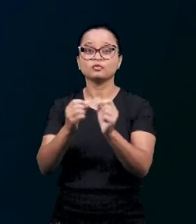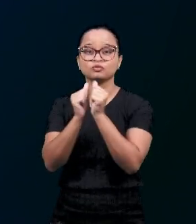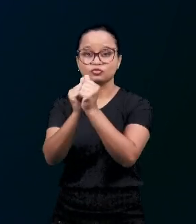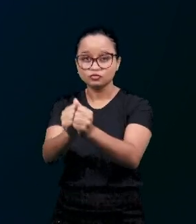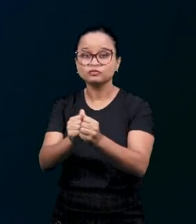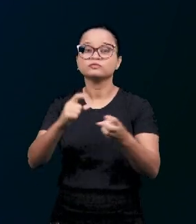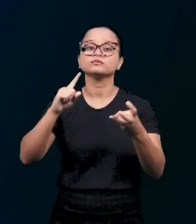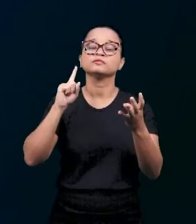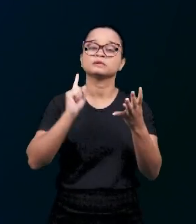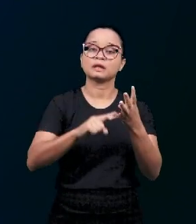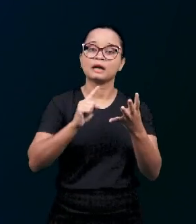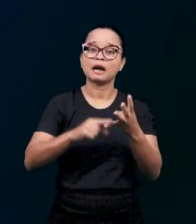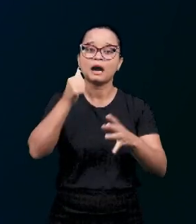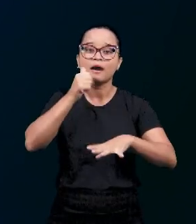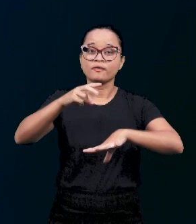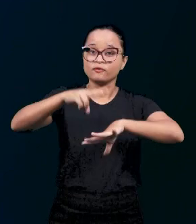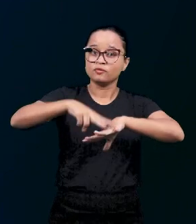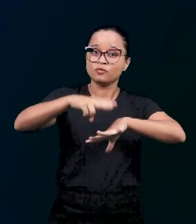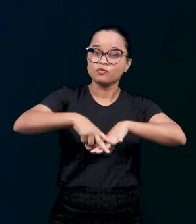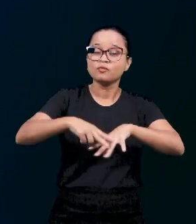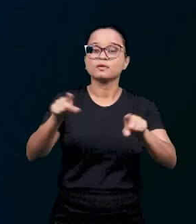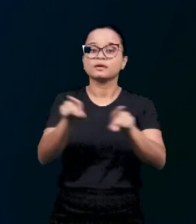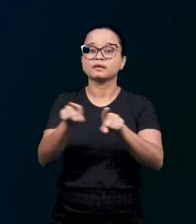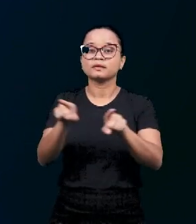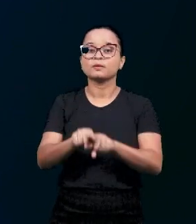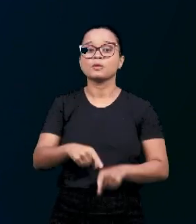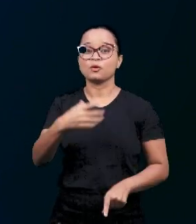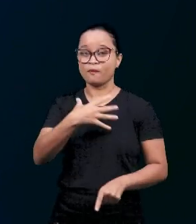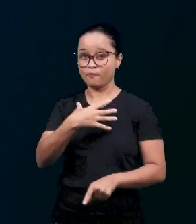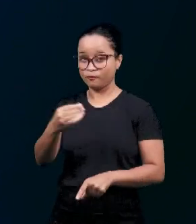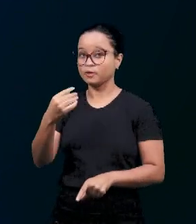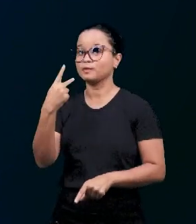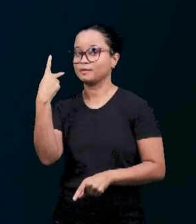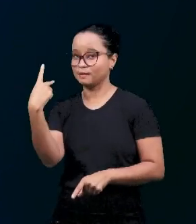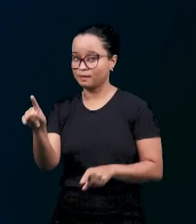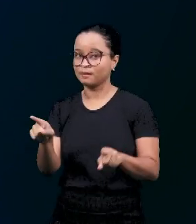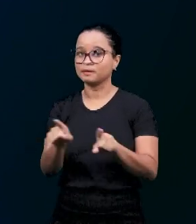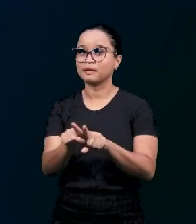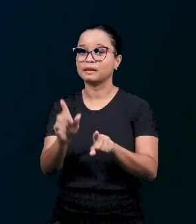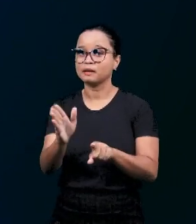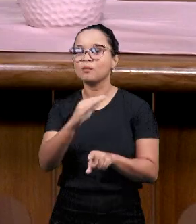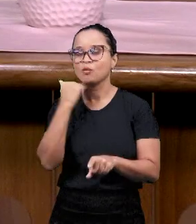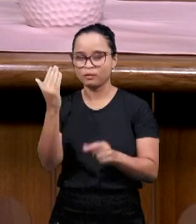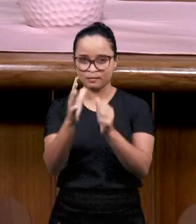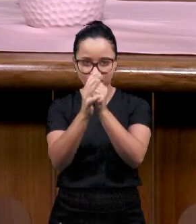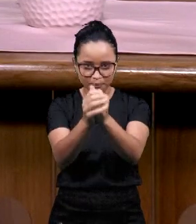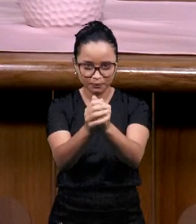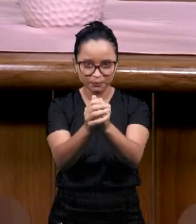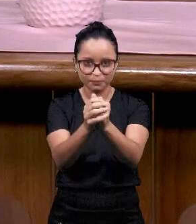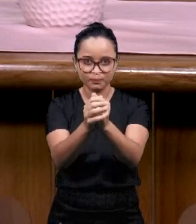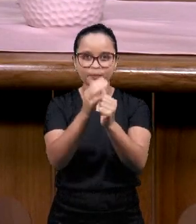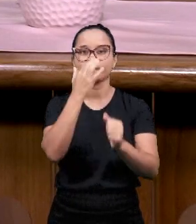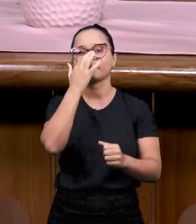qui l'accompagnaient toujours, la veuve de Naïm, son fils qui était déjà mort. Amen, mes frères.